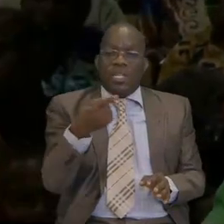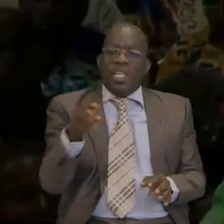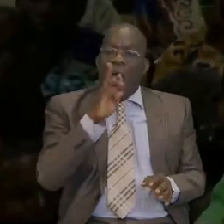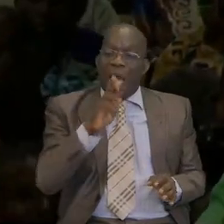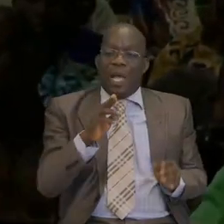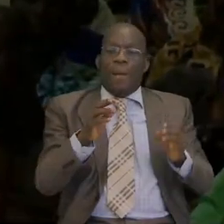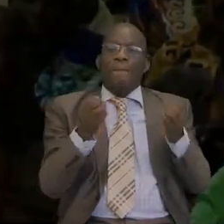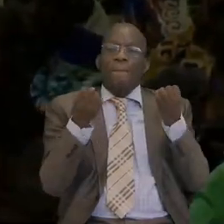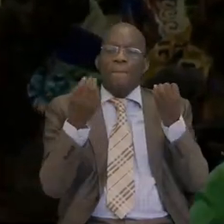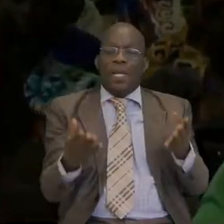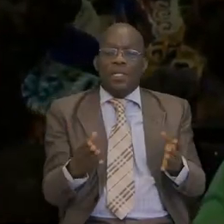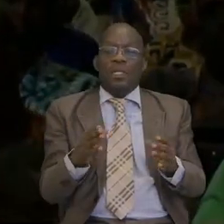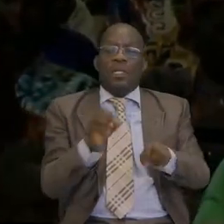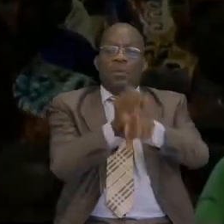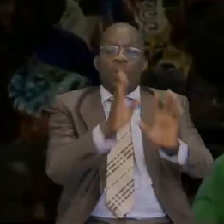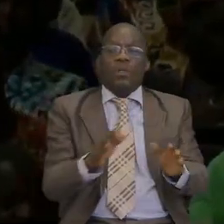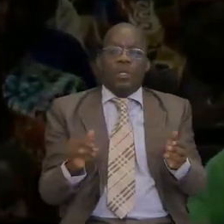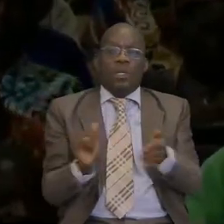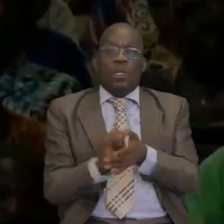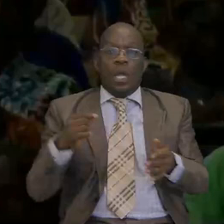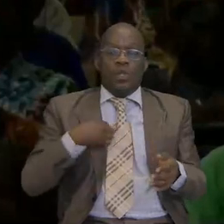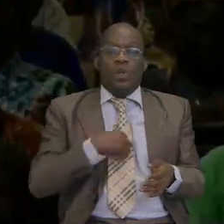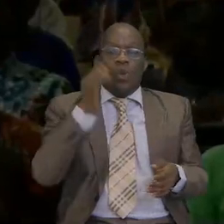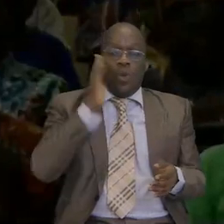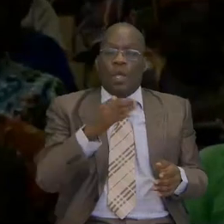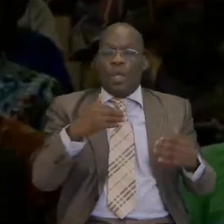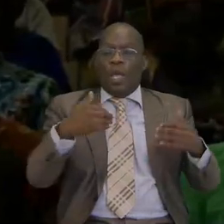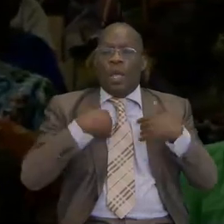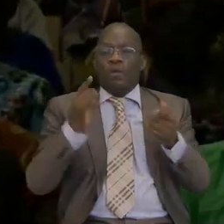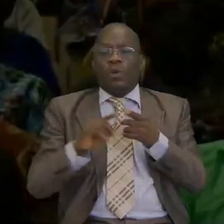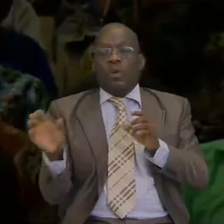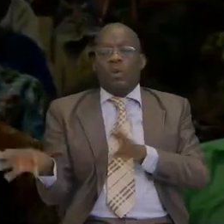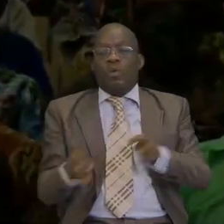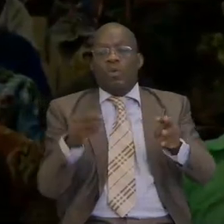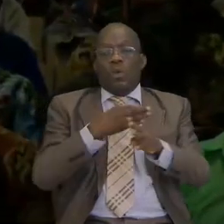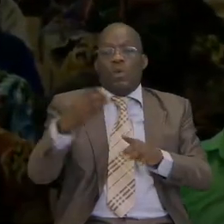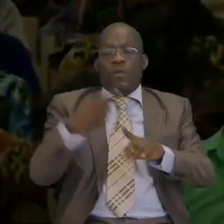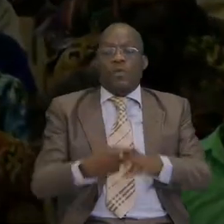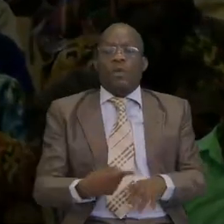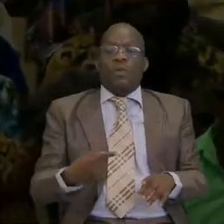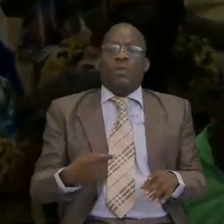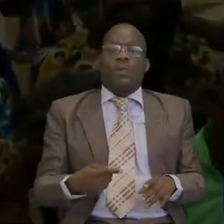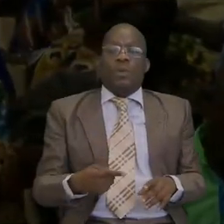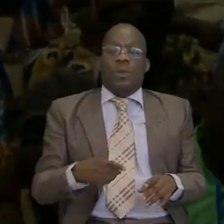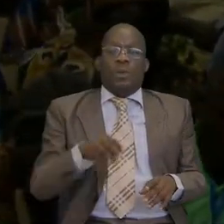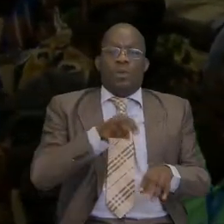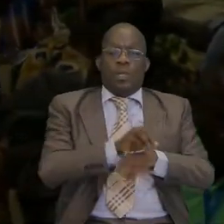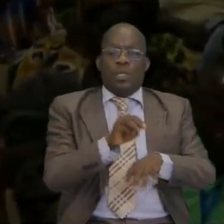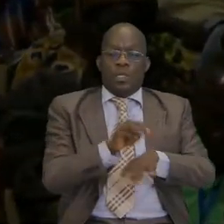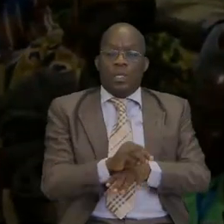montagnes auxquelles tu seras confronté et que tu dois déplacer dans le ministère. La puissance pour